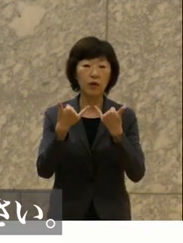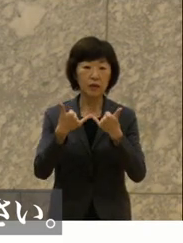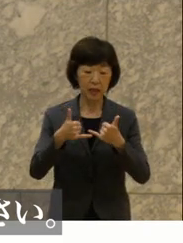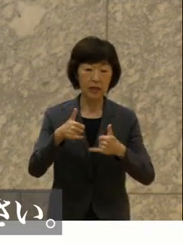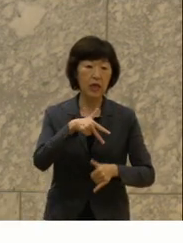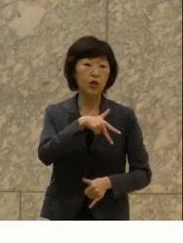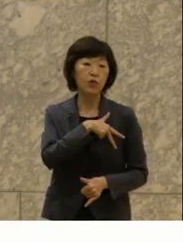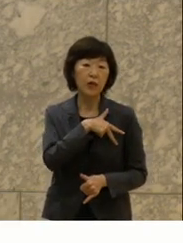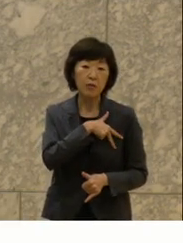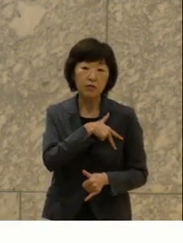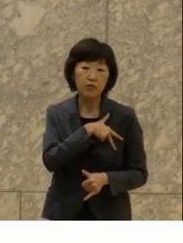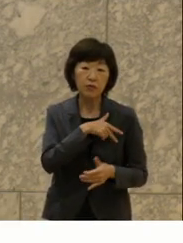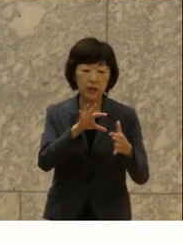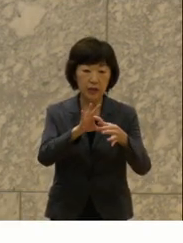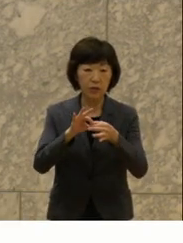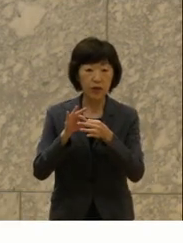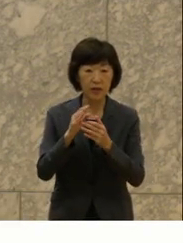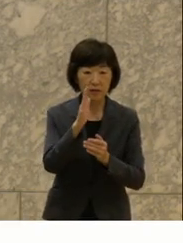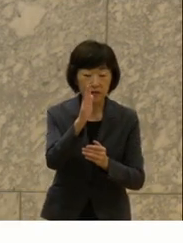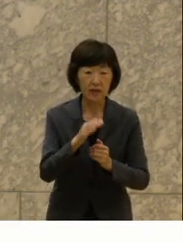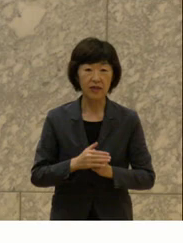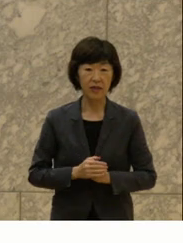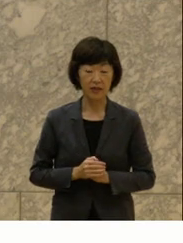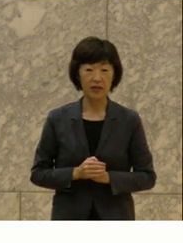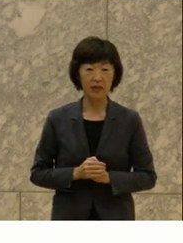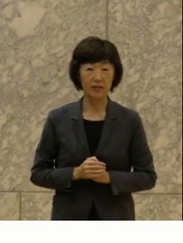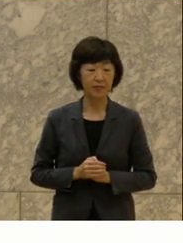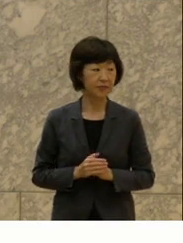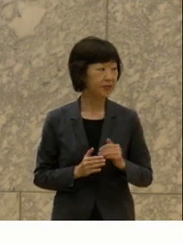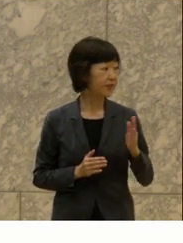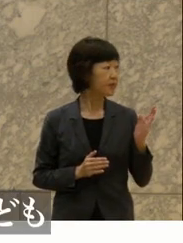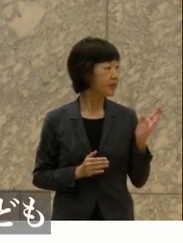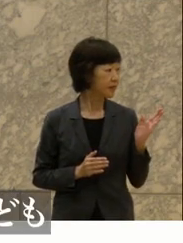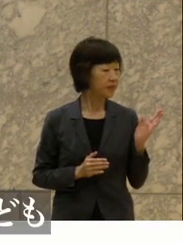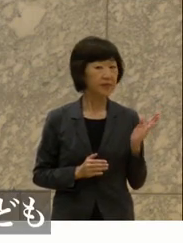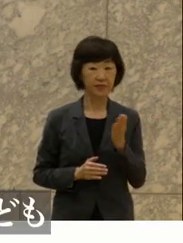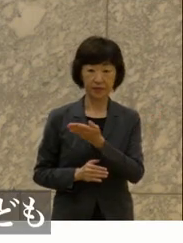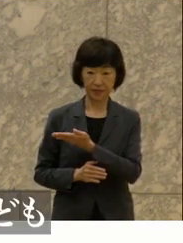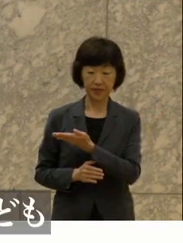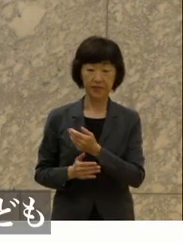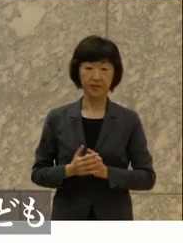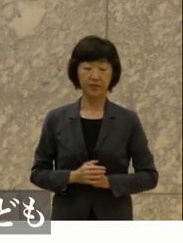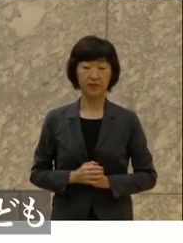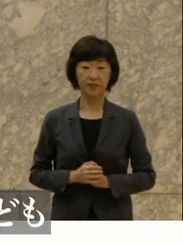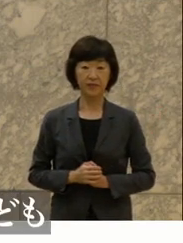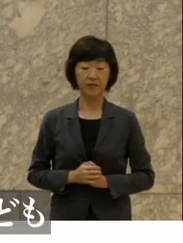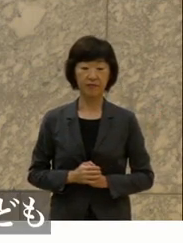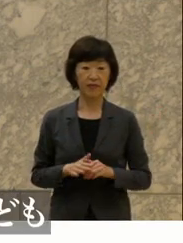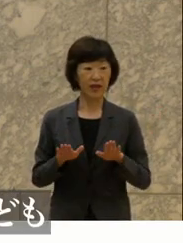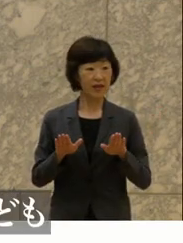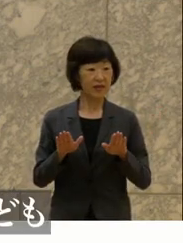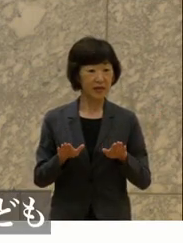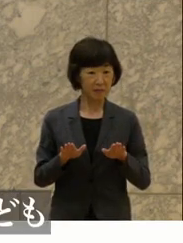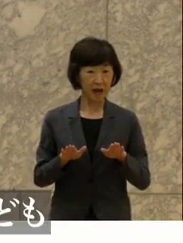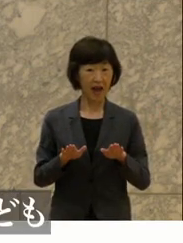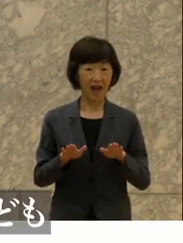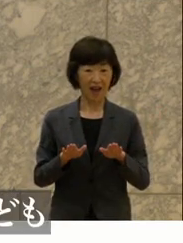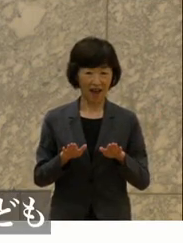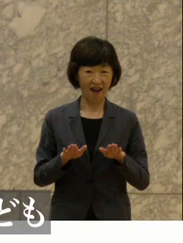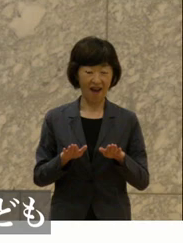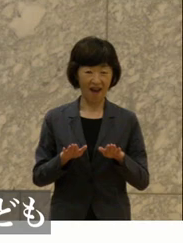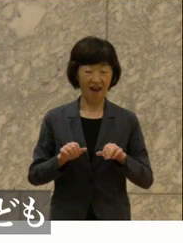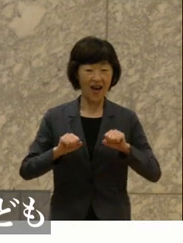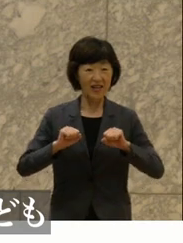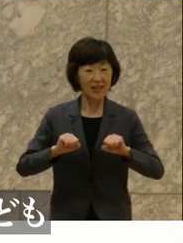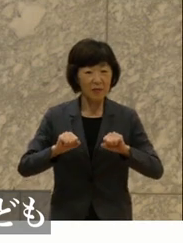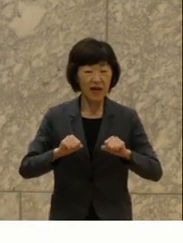お声がけください舞台向かってちょうど左手側ですねちょうど皆様のもう今このリアルタイムで手話